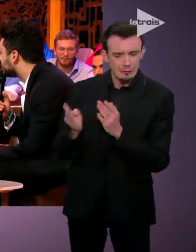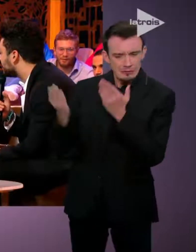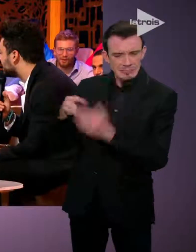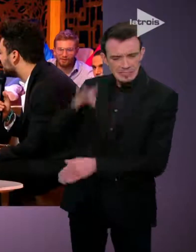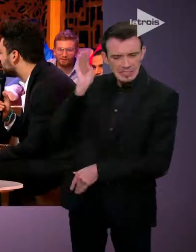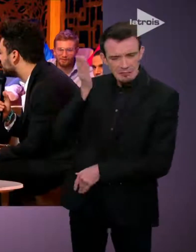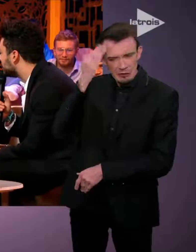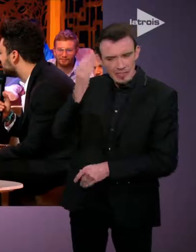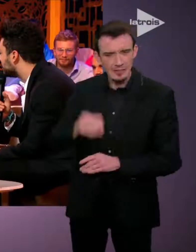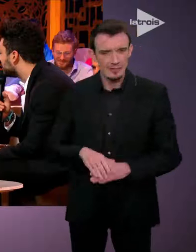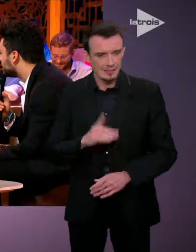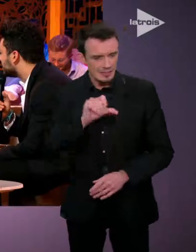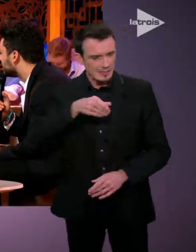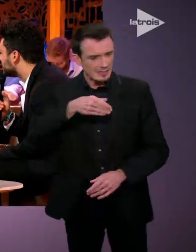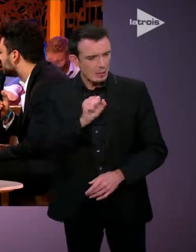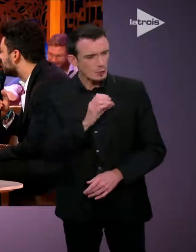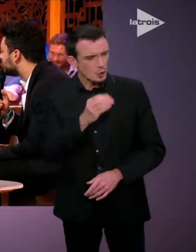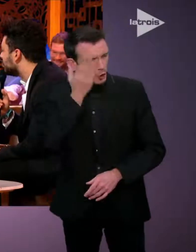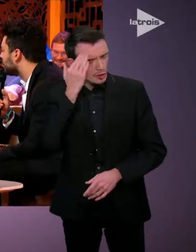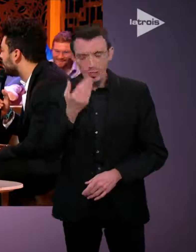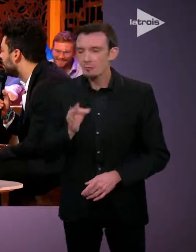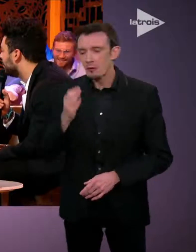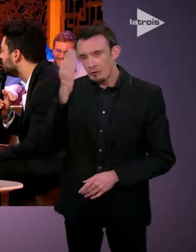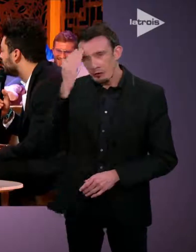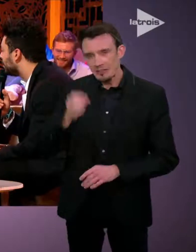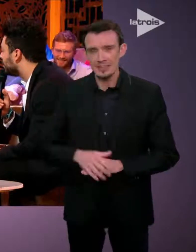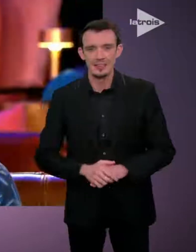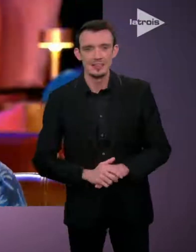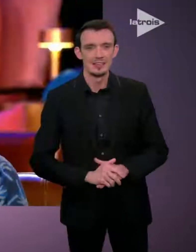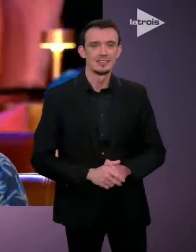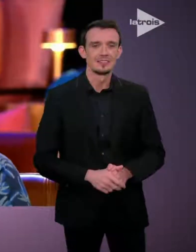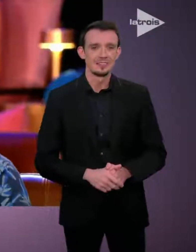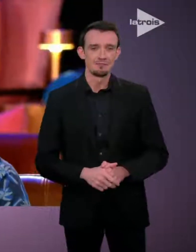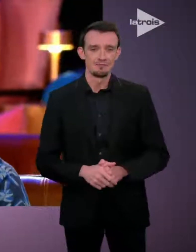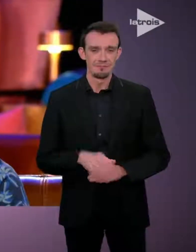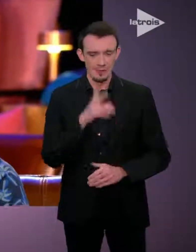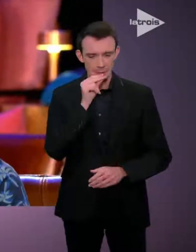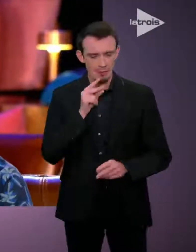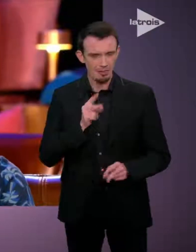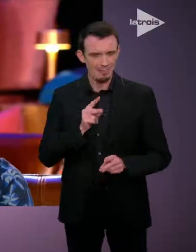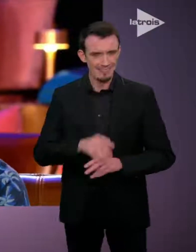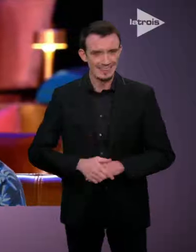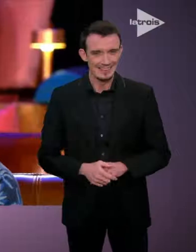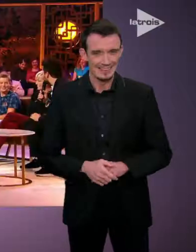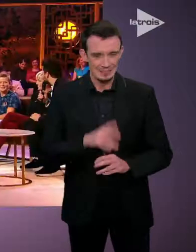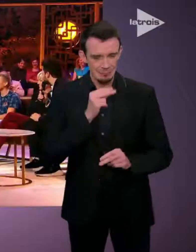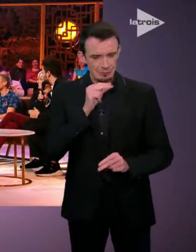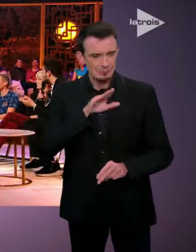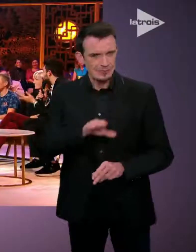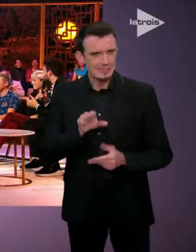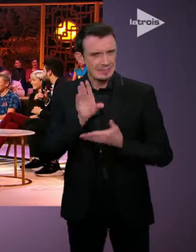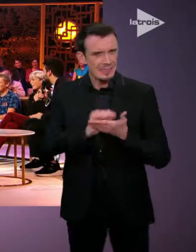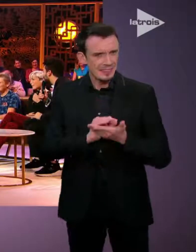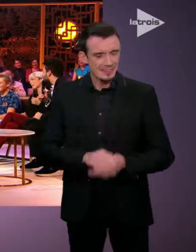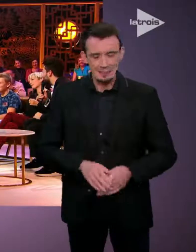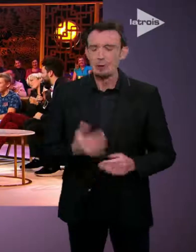Tu connais Damso ? Moi, je connais. Ça va, c'est une mise en abîme ? C'est mort, c'est tort, c'est mort. C'est ça un peu, non ? Bon, je pense que vous allez